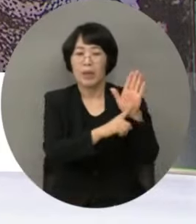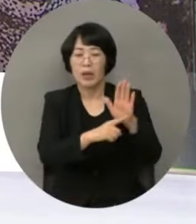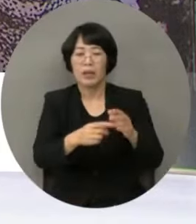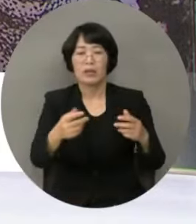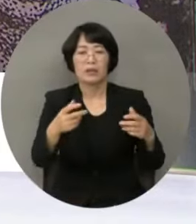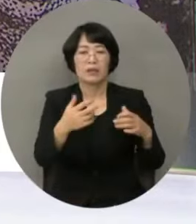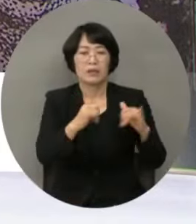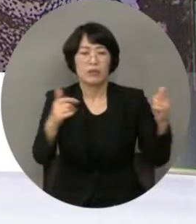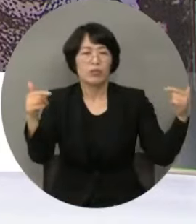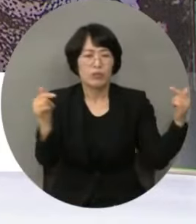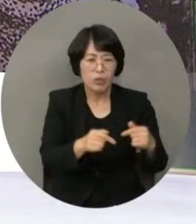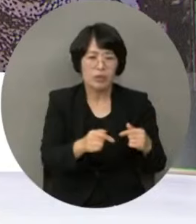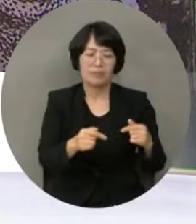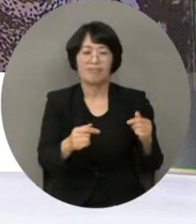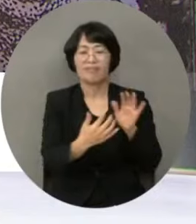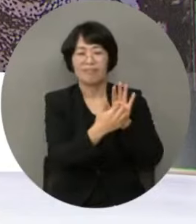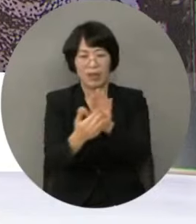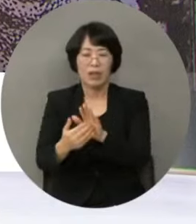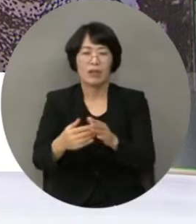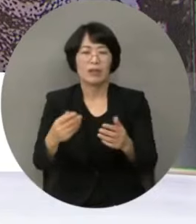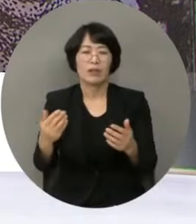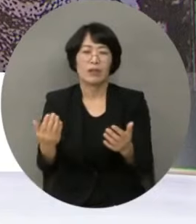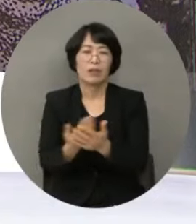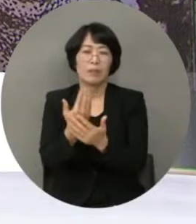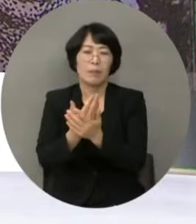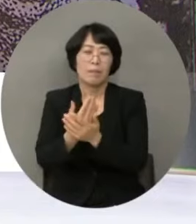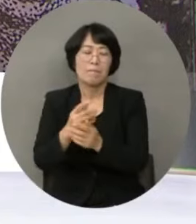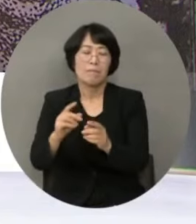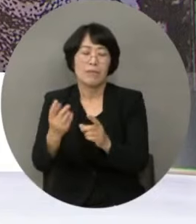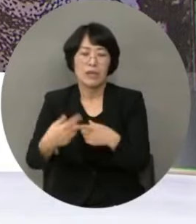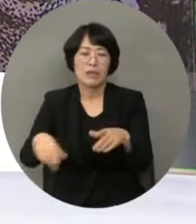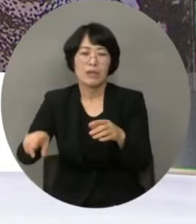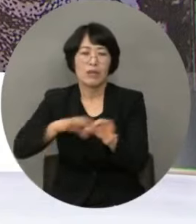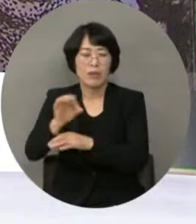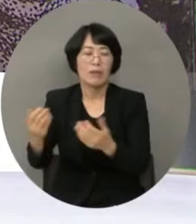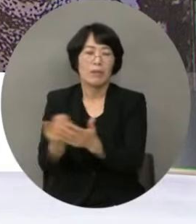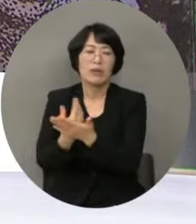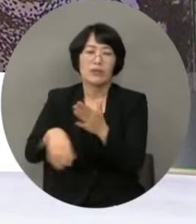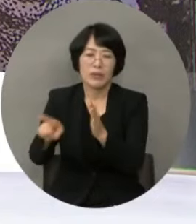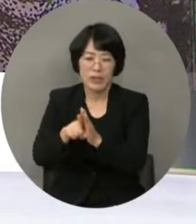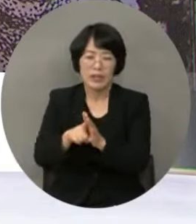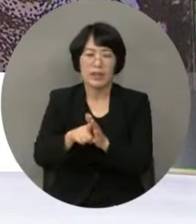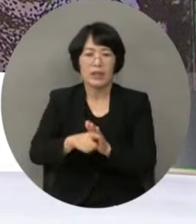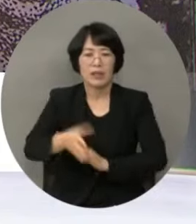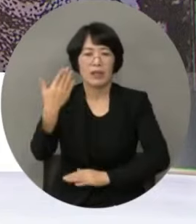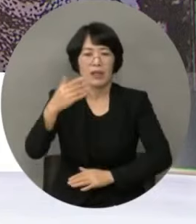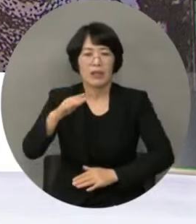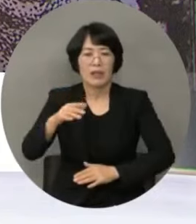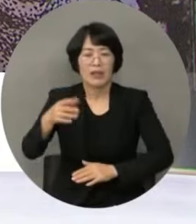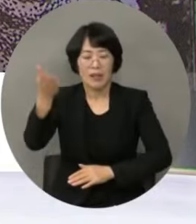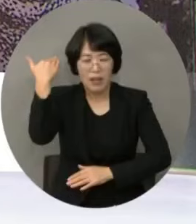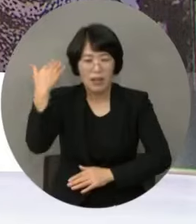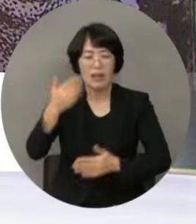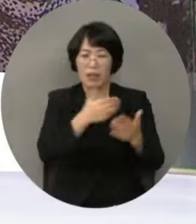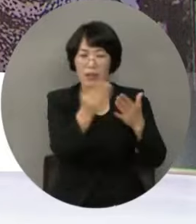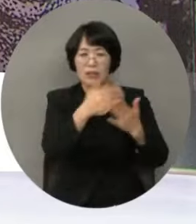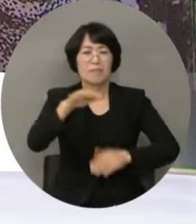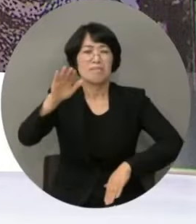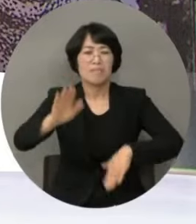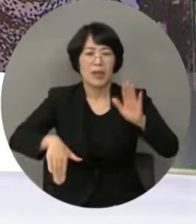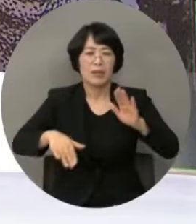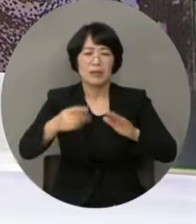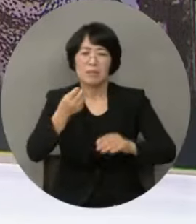지역 활성화를 위해 예술섬 프로젝트를 추진하고 있는 신안군의 기존 벽화와 차별화된 예술 섬이